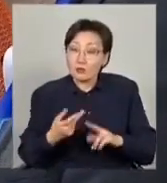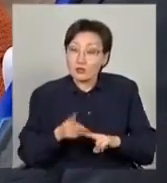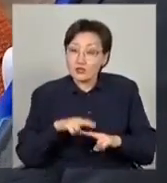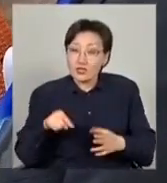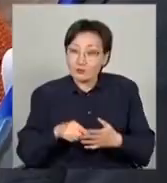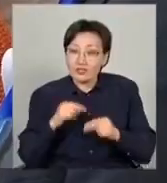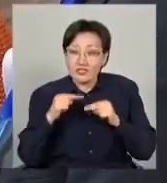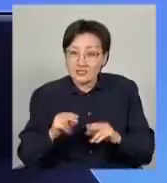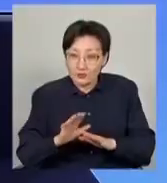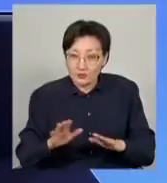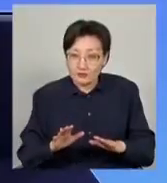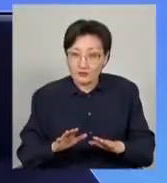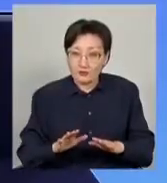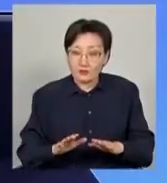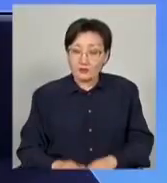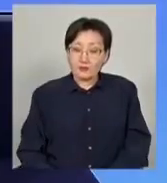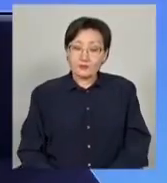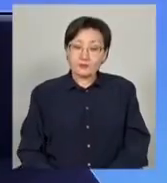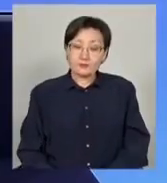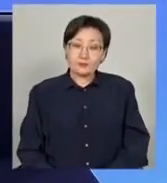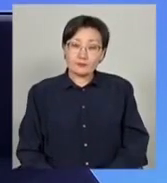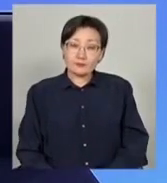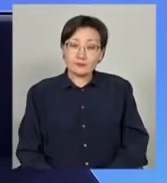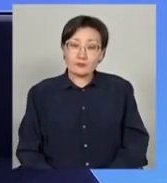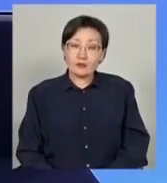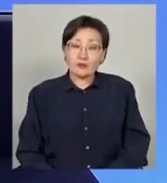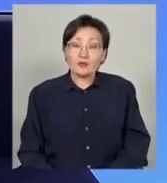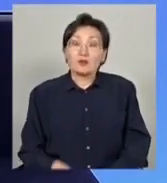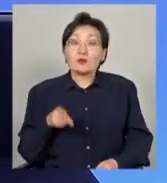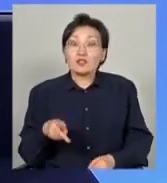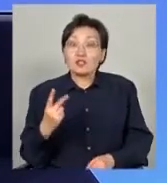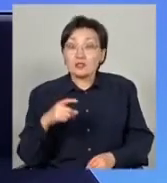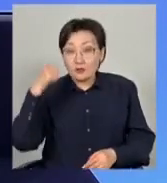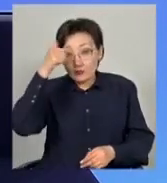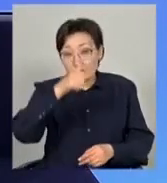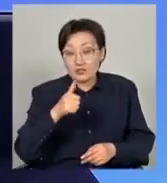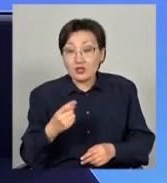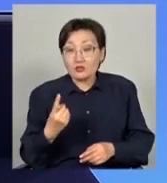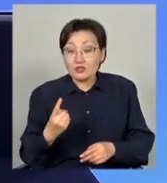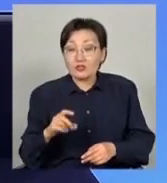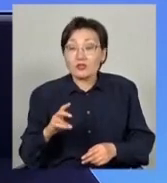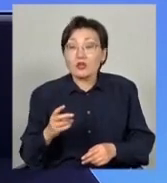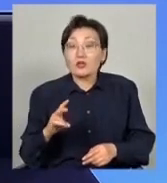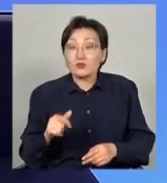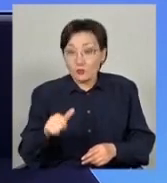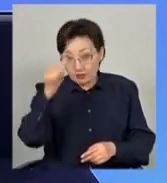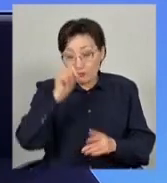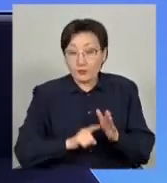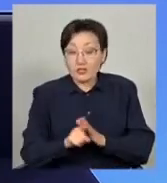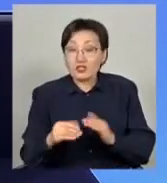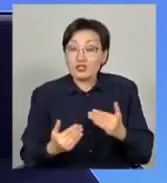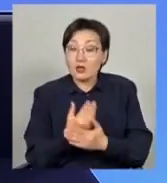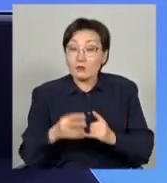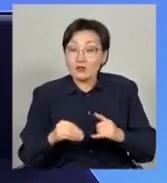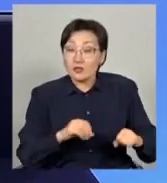мәселеге назар аударылмайды? С 1 июля 2021 года. 2021 жылдың 1 шілдесінен бастап жаңа